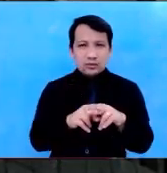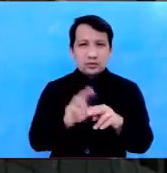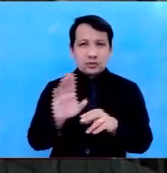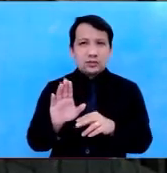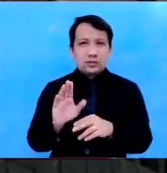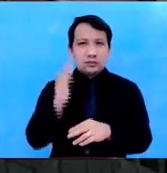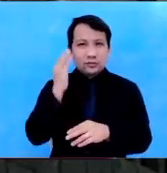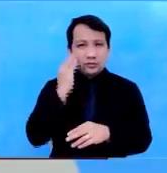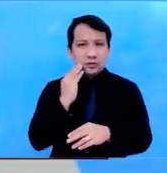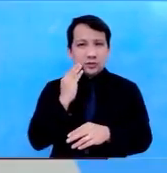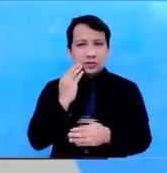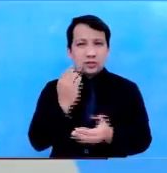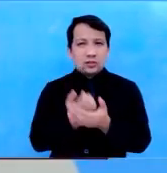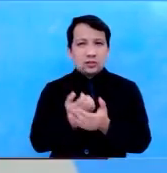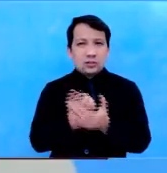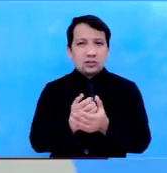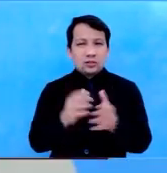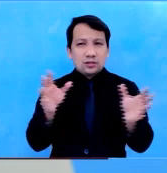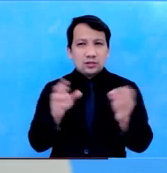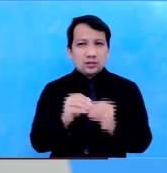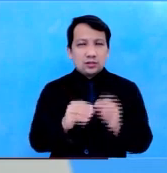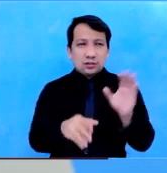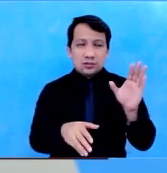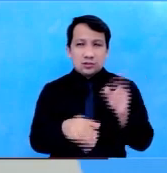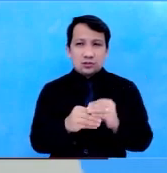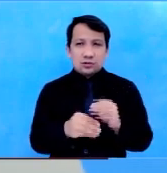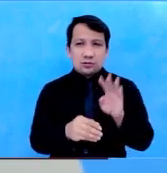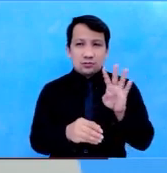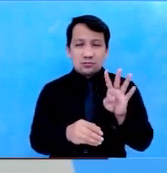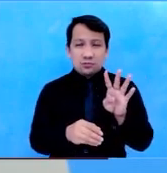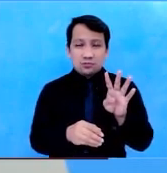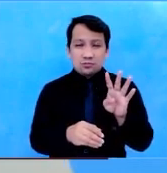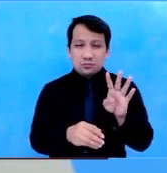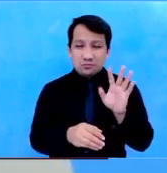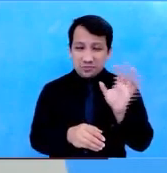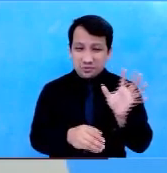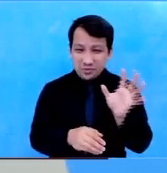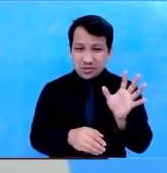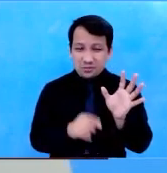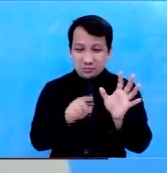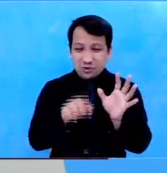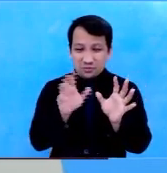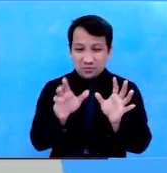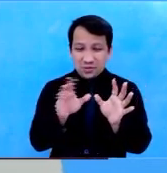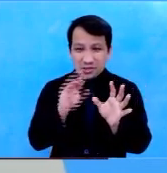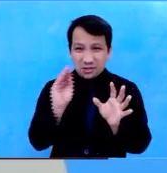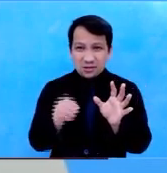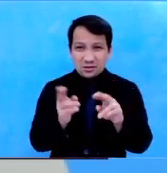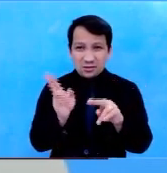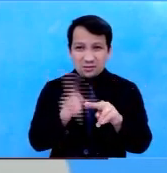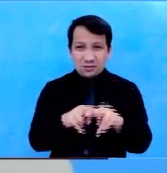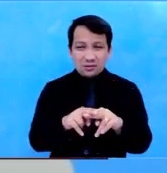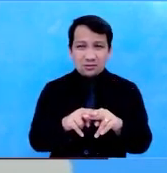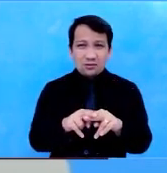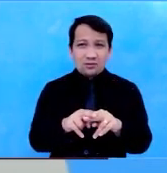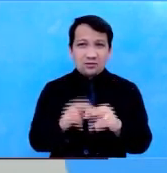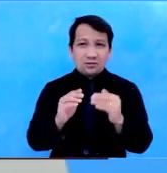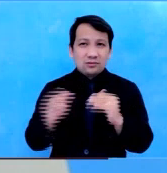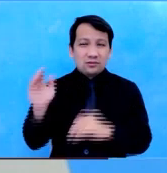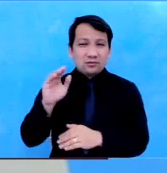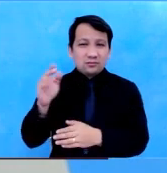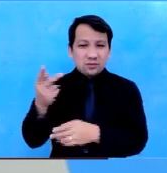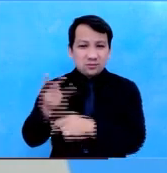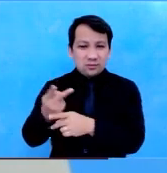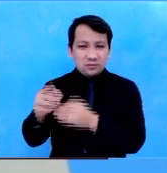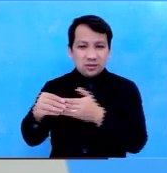Kung i-offer natin sa kanila is only 0.50, ang ibig sabihin nun, eh mas mataas pa rin ang dolyar. Paralay